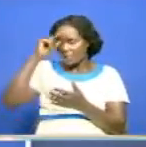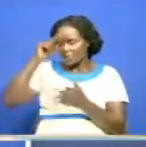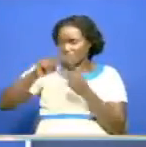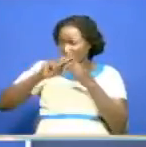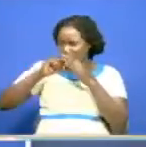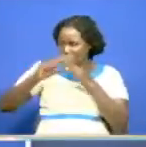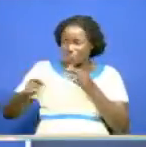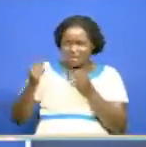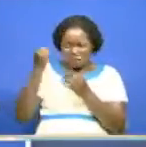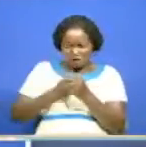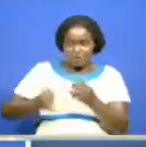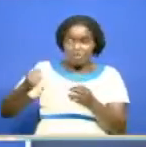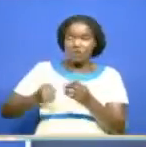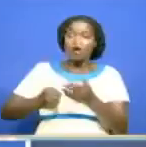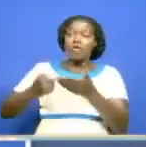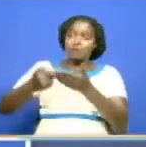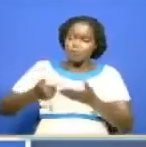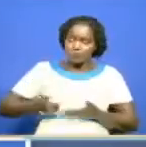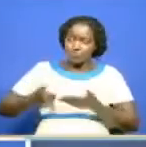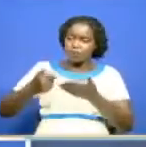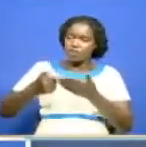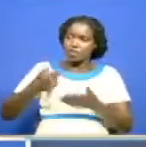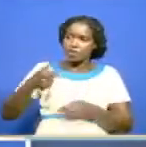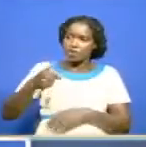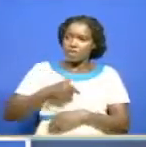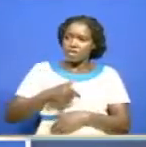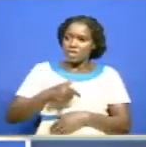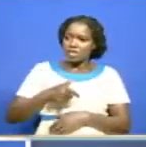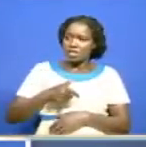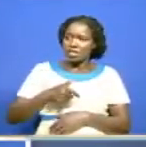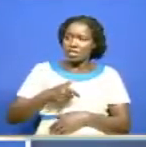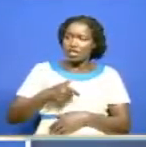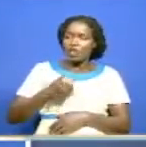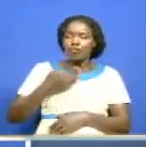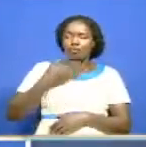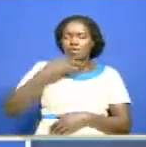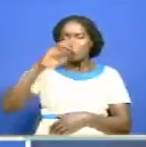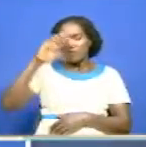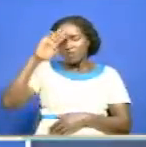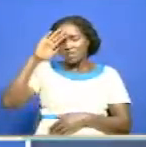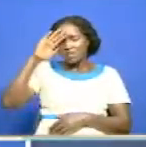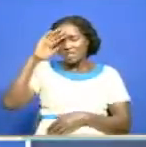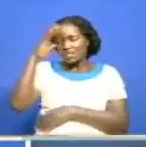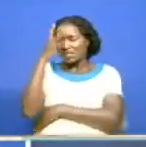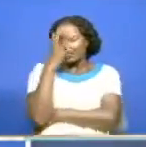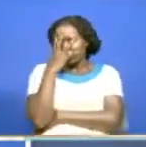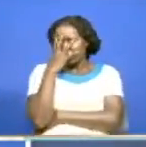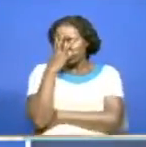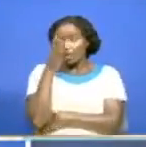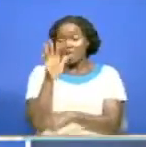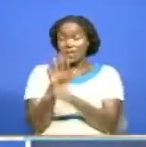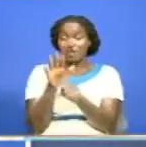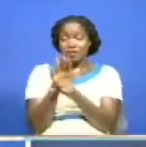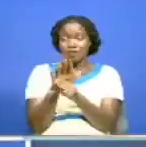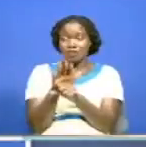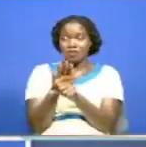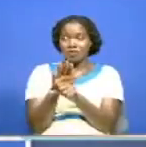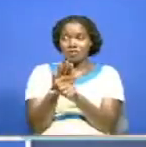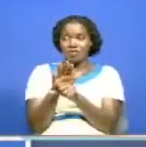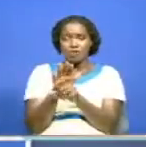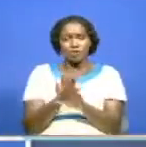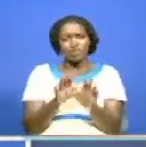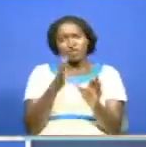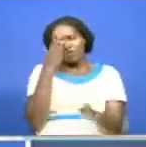ikakataa kuketi nasi, na inasikitisha sana. Tukiendelea mbele, sisi tulitoka kwa sababu